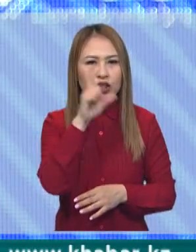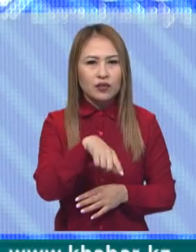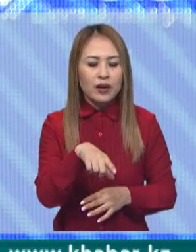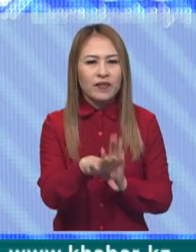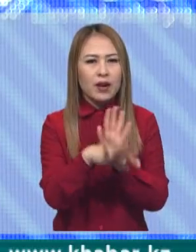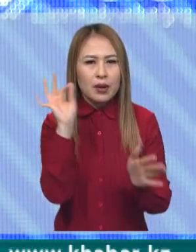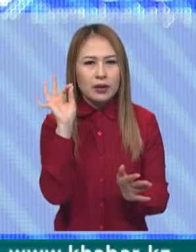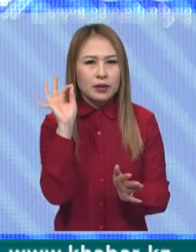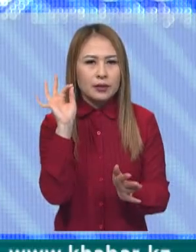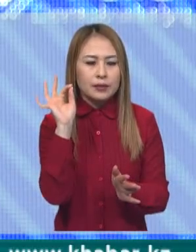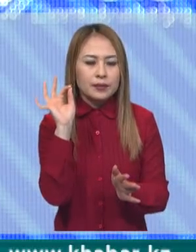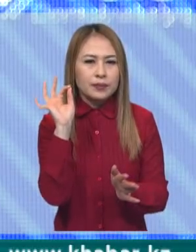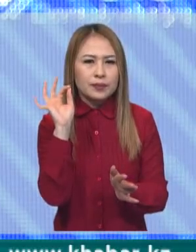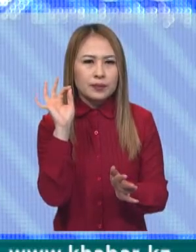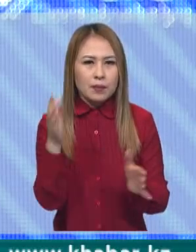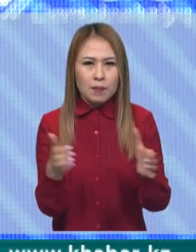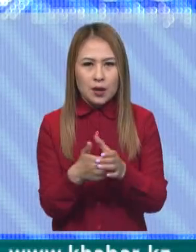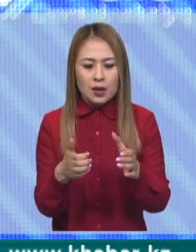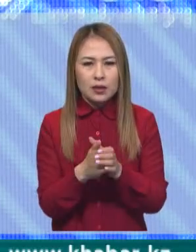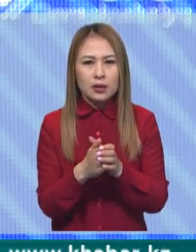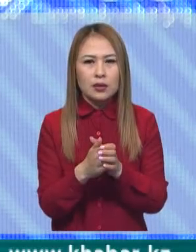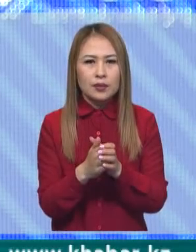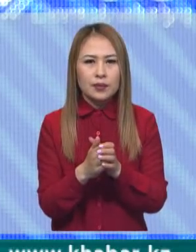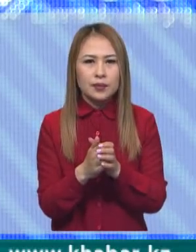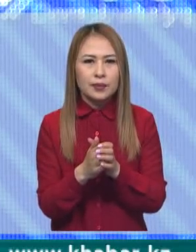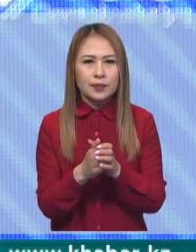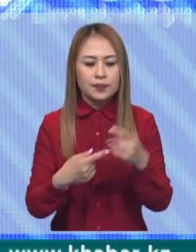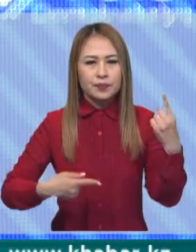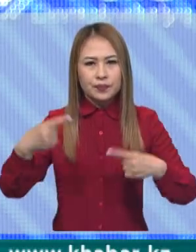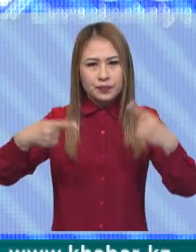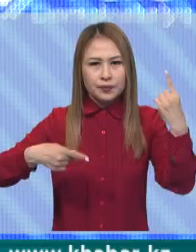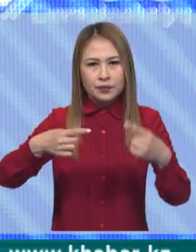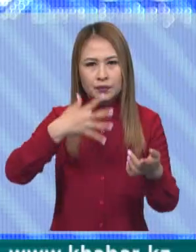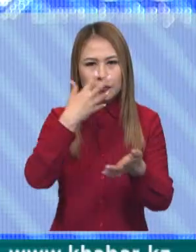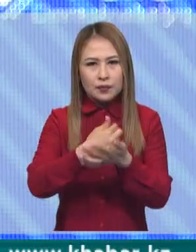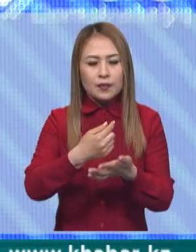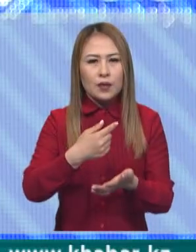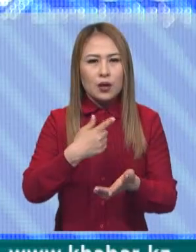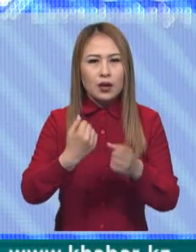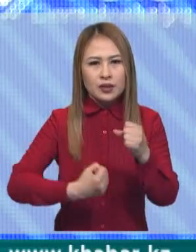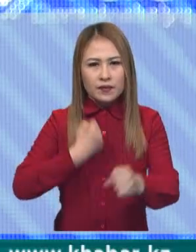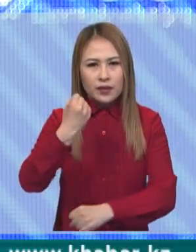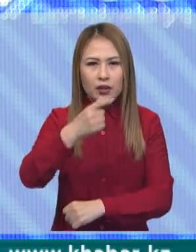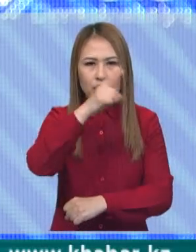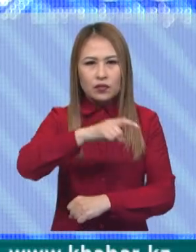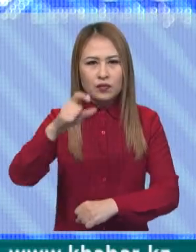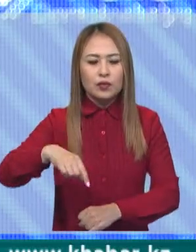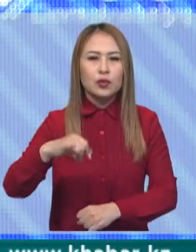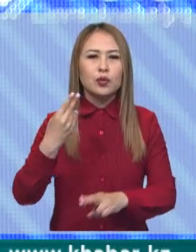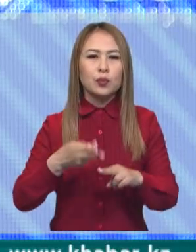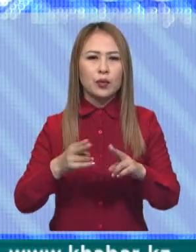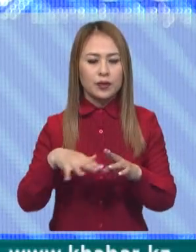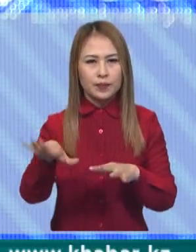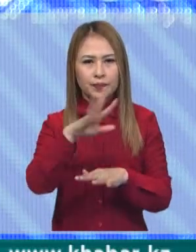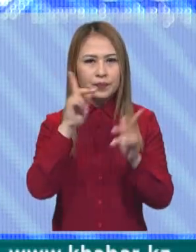мәлім. Партияның бірқатар үміткерлері бәйгеге түсіп, өз кандидатураларды ұсынып жатыр. Құрылтай ортақ шешімге